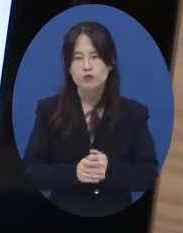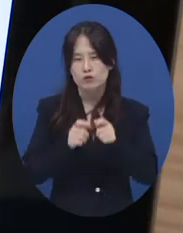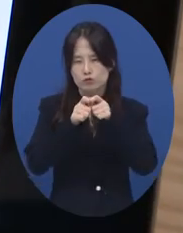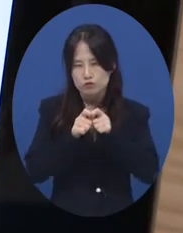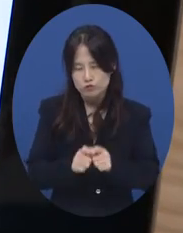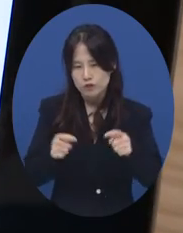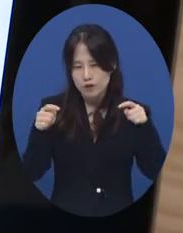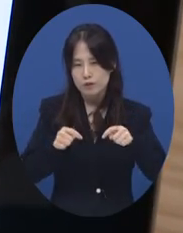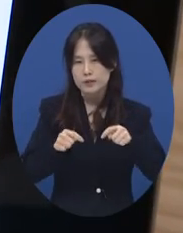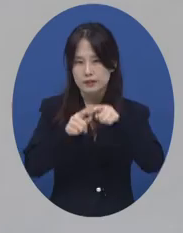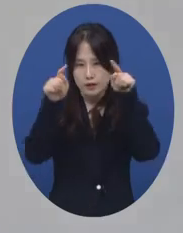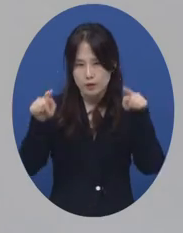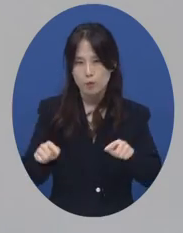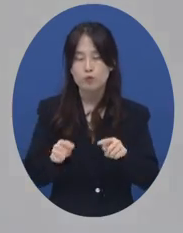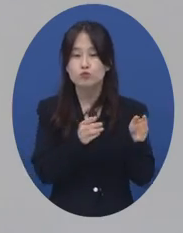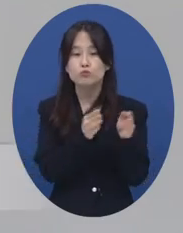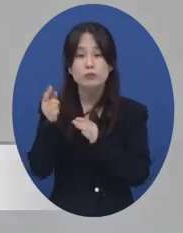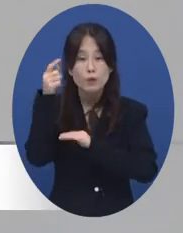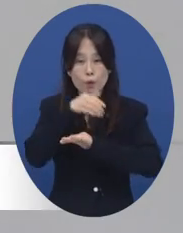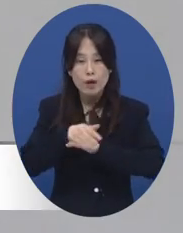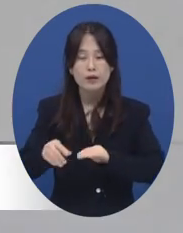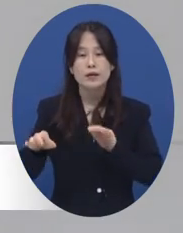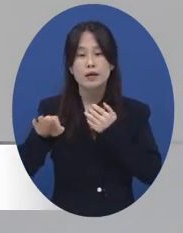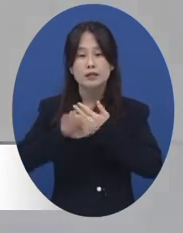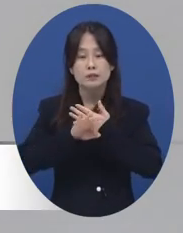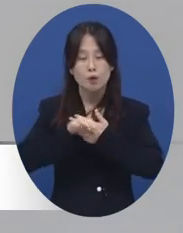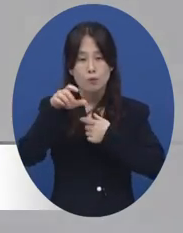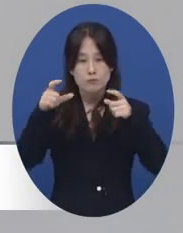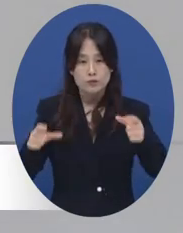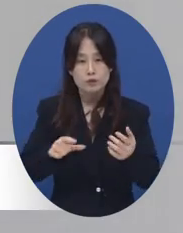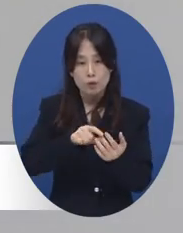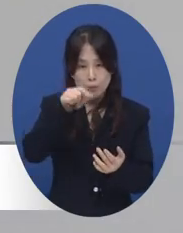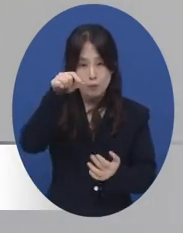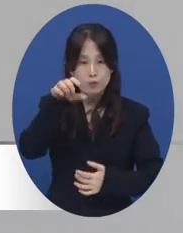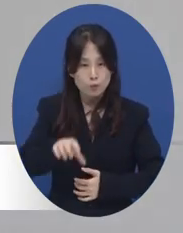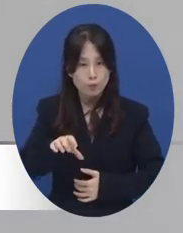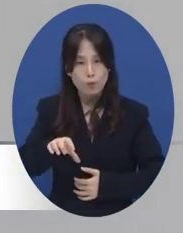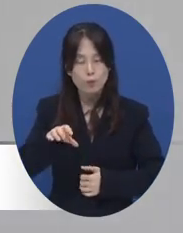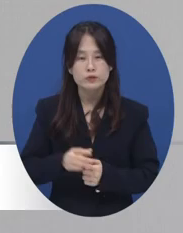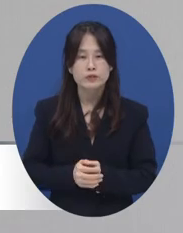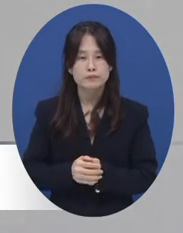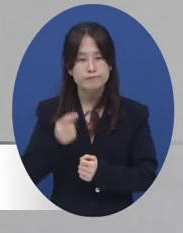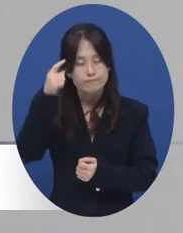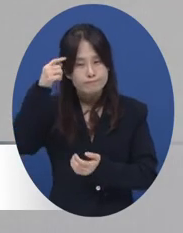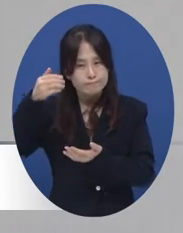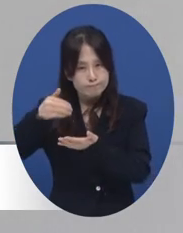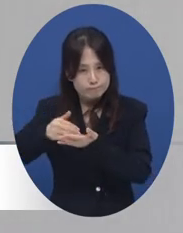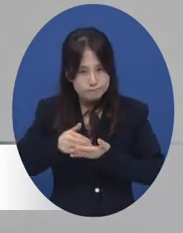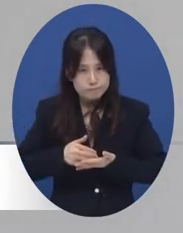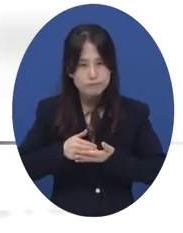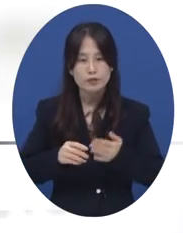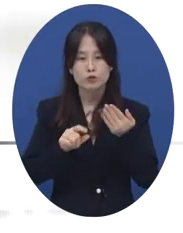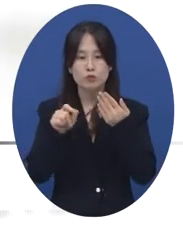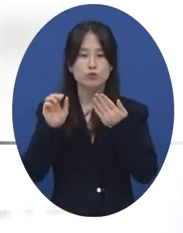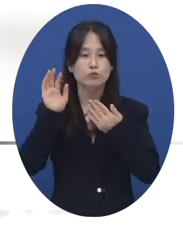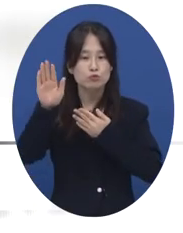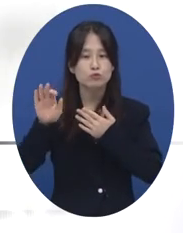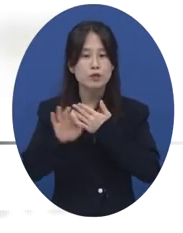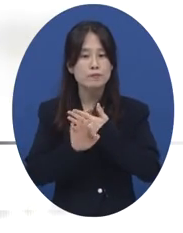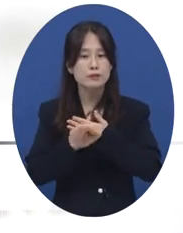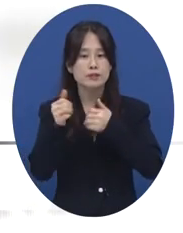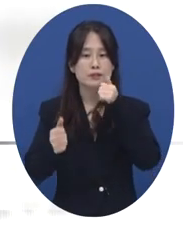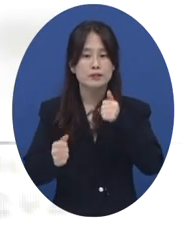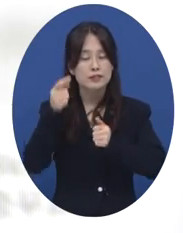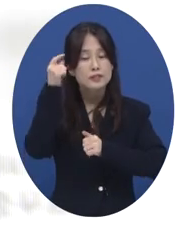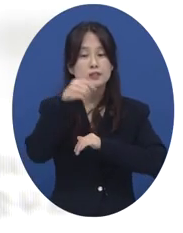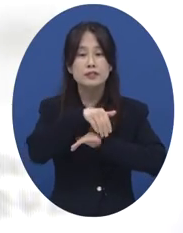협상 안을 마련할 계획 시범 지역으로 선정되는 지자체 수 성공인 들의 의견을 담아 오는 9월 이후엔 베타테스트를